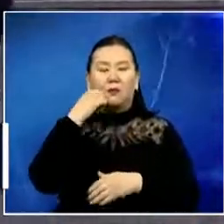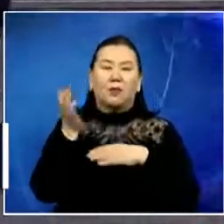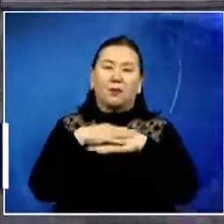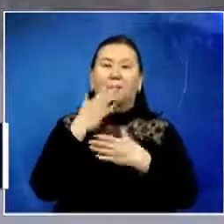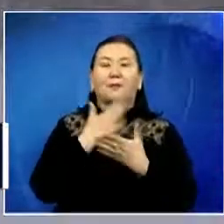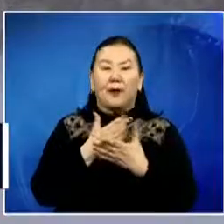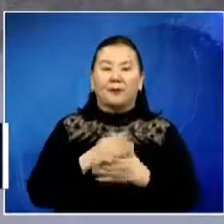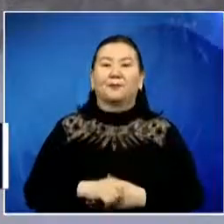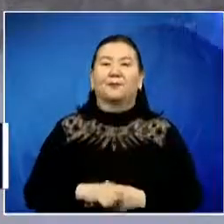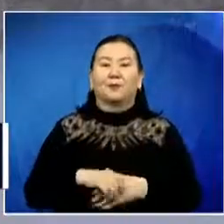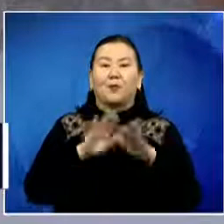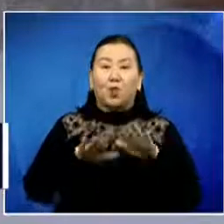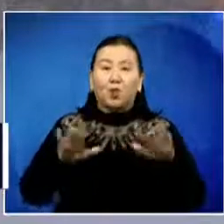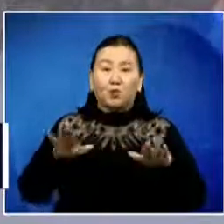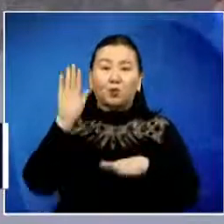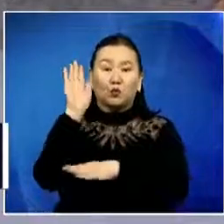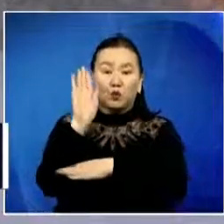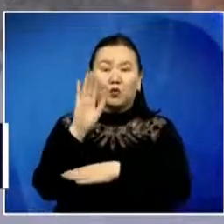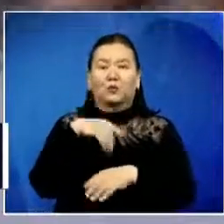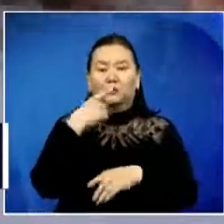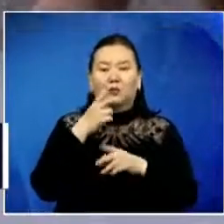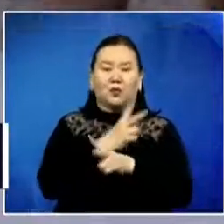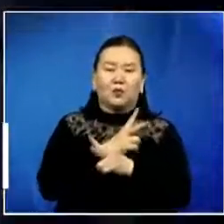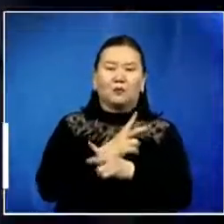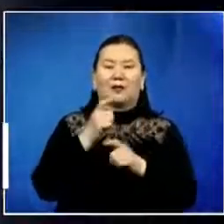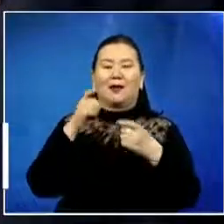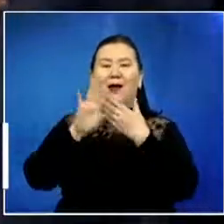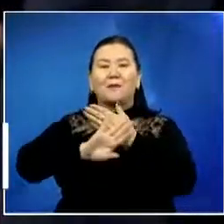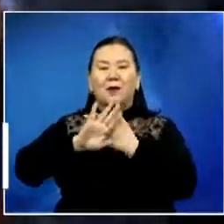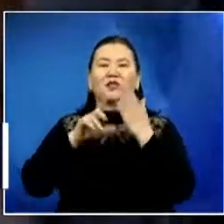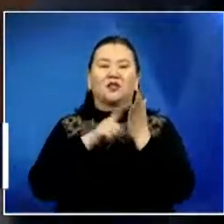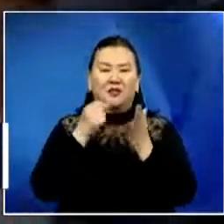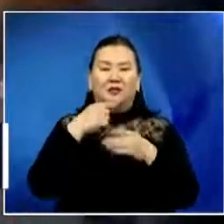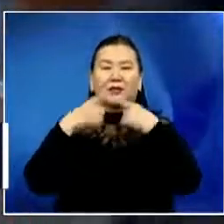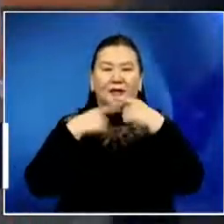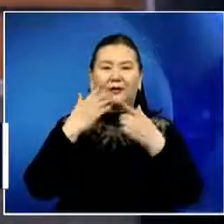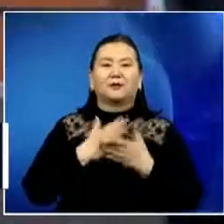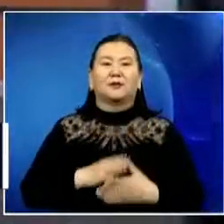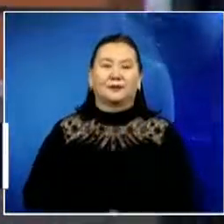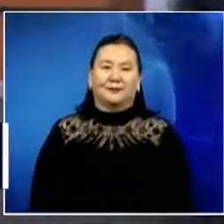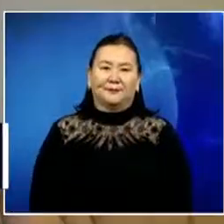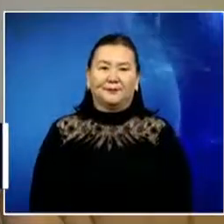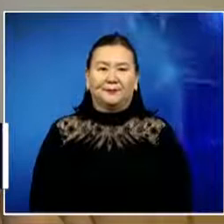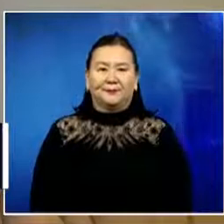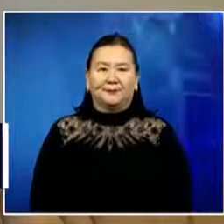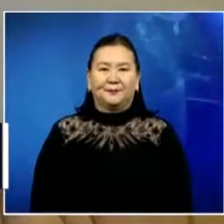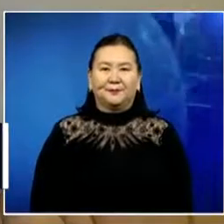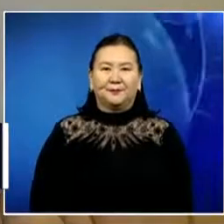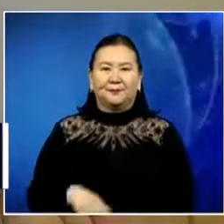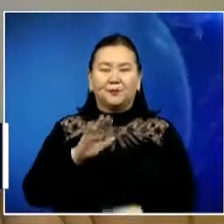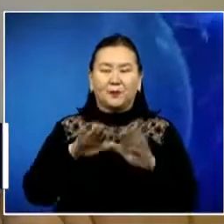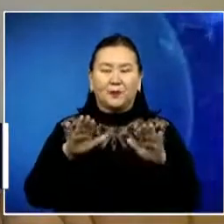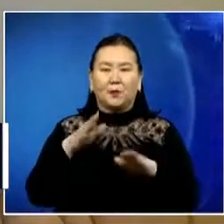байгаамаа. Тэгвэл хүүхдүүдийн төлөөлөл хууль эрх зүйн тал дээр хамгаалалт хэрэгтэй гэдгийг ярьж байна. Яг нэгжлэх